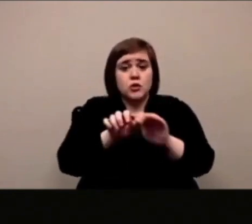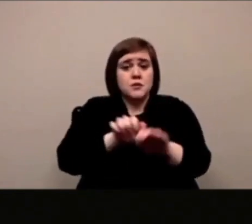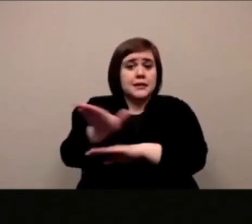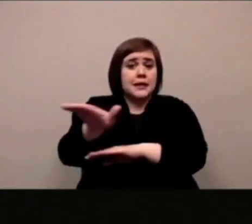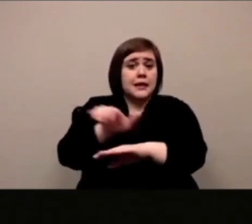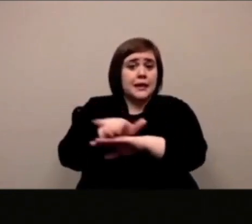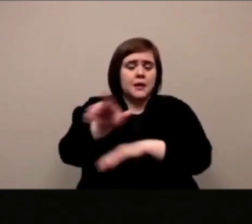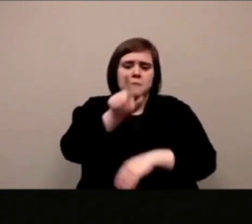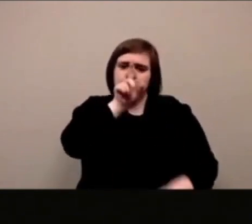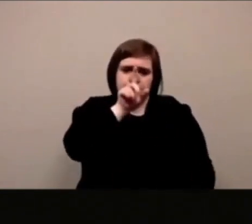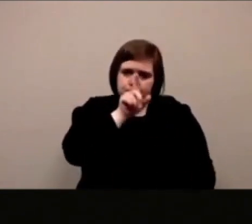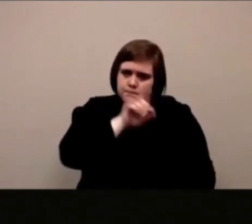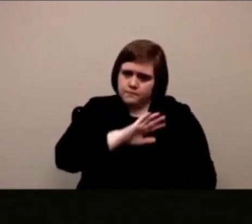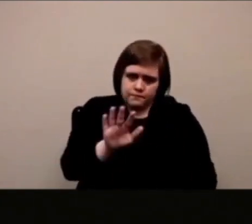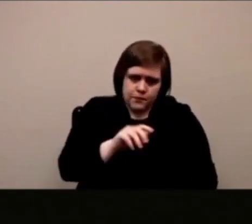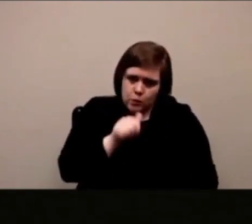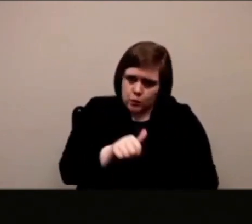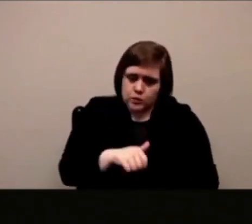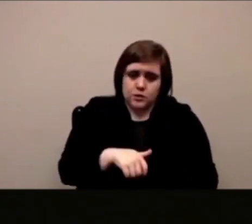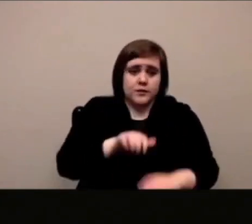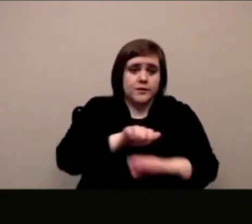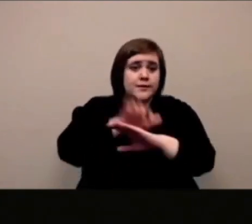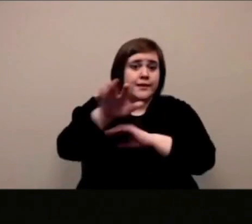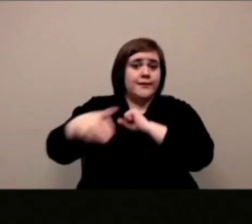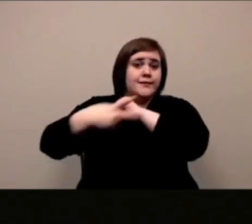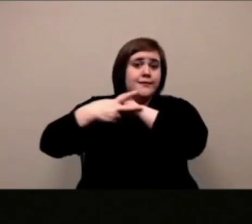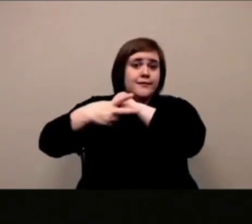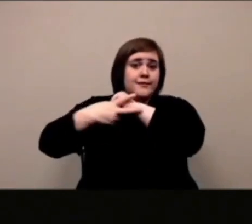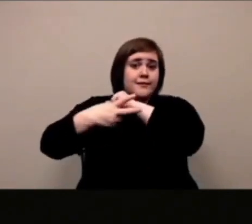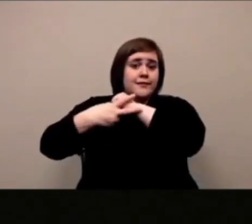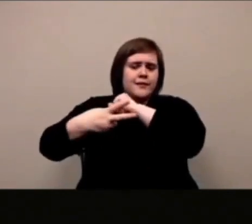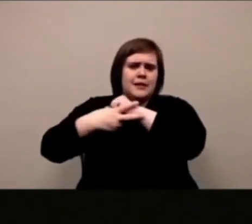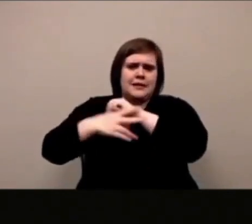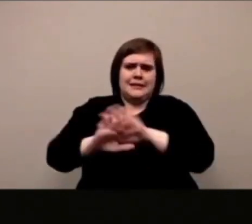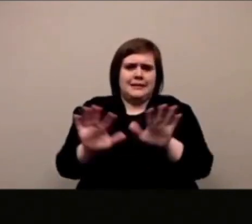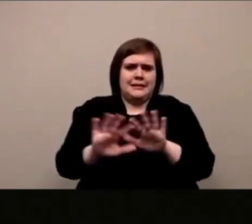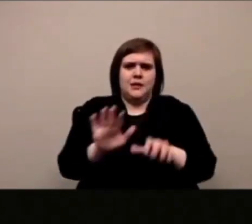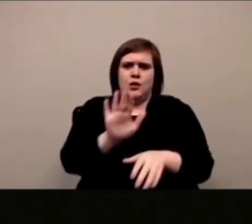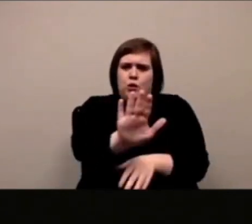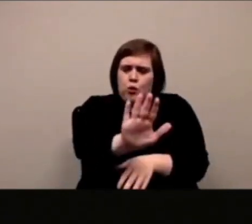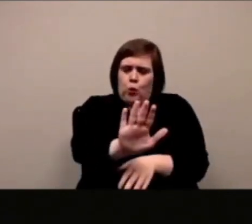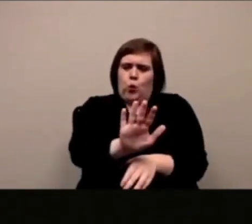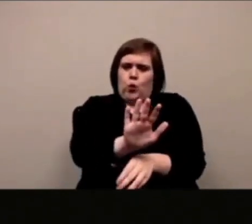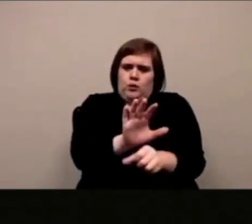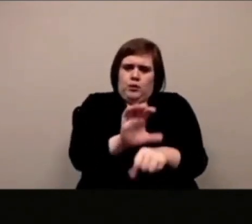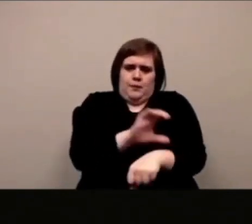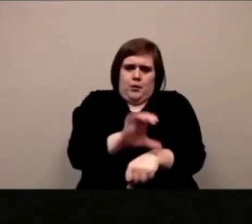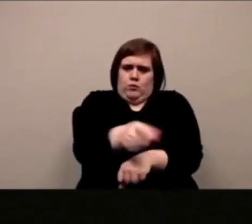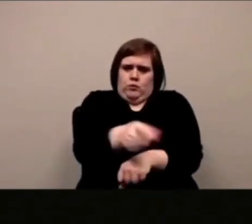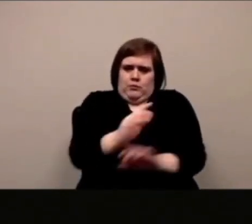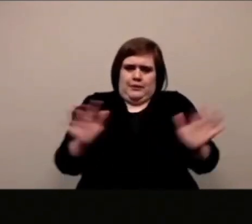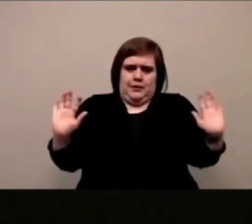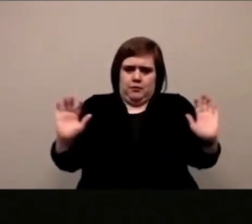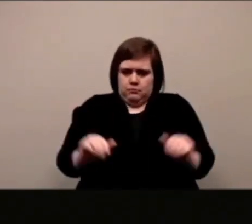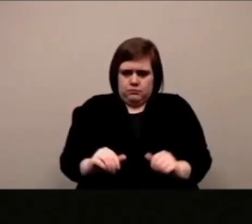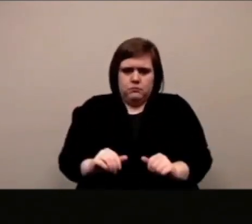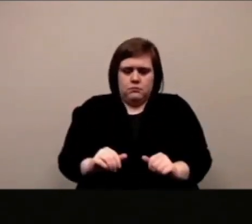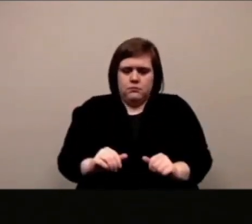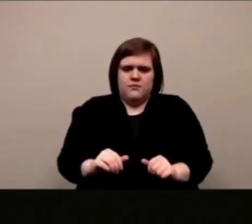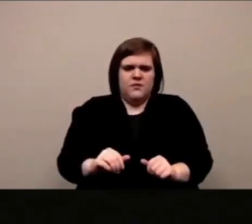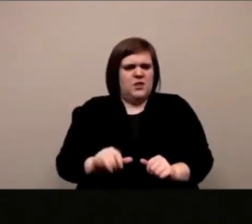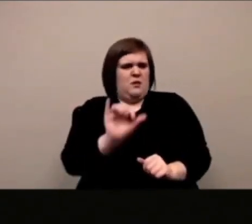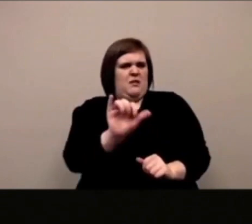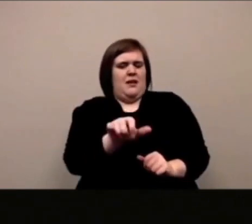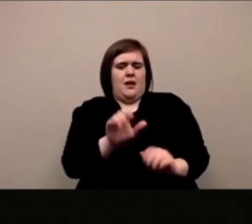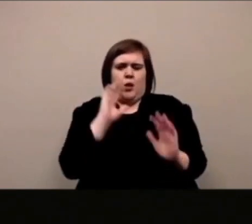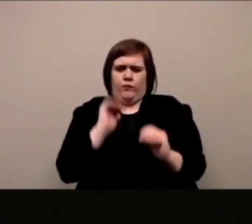の技術は自分のパソコンの中だけに機能しますなので皆様